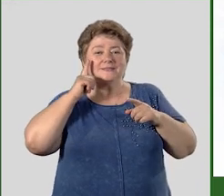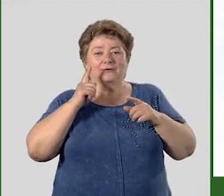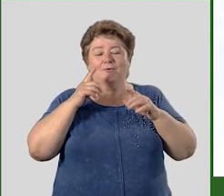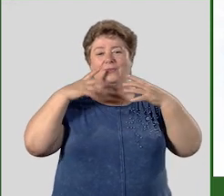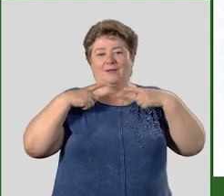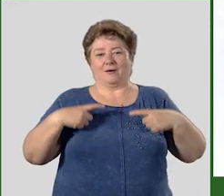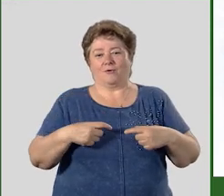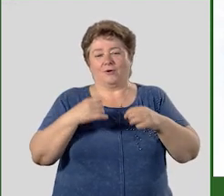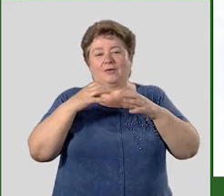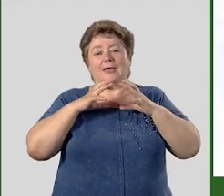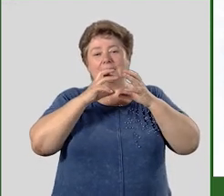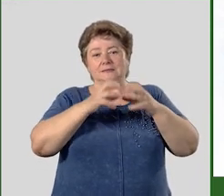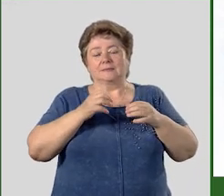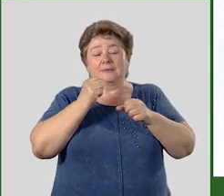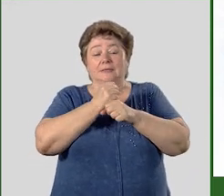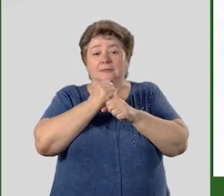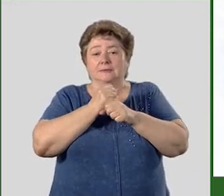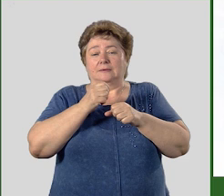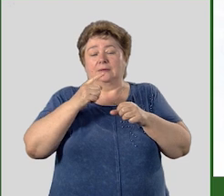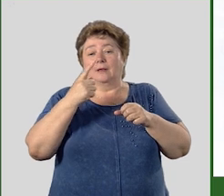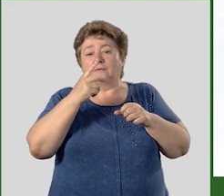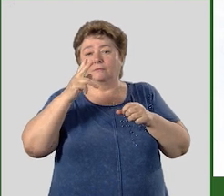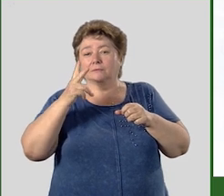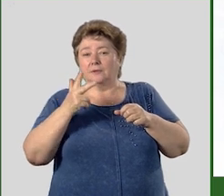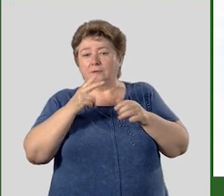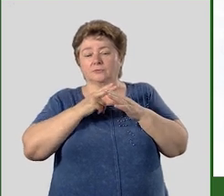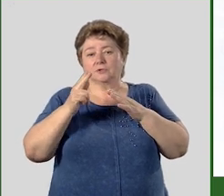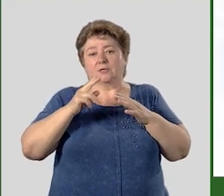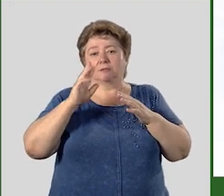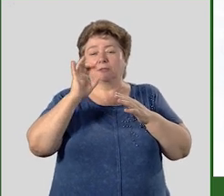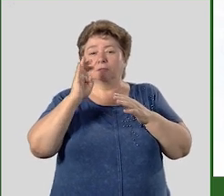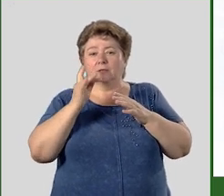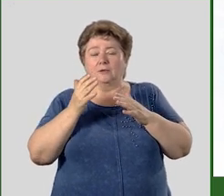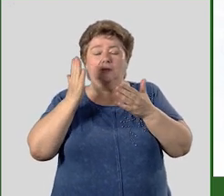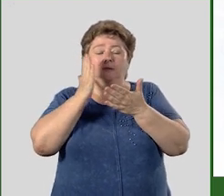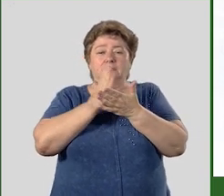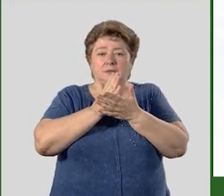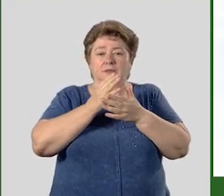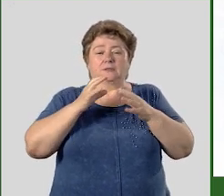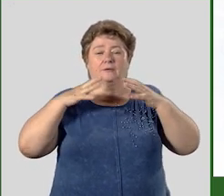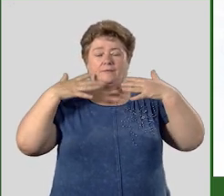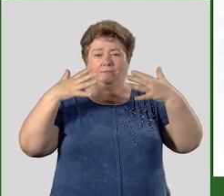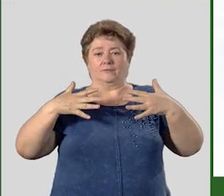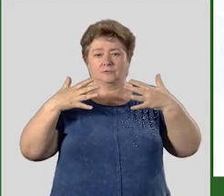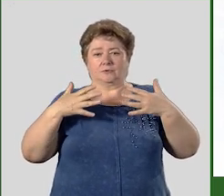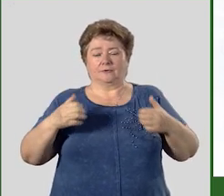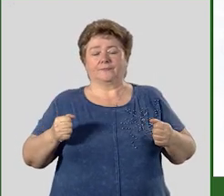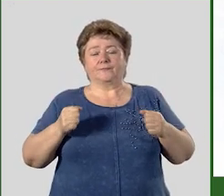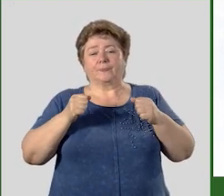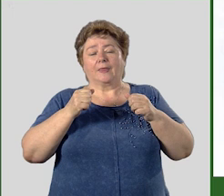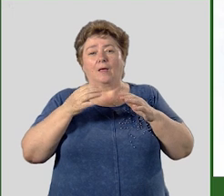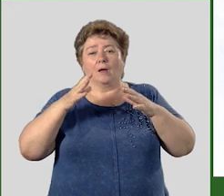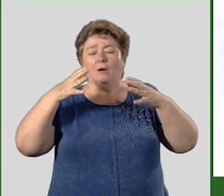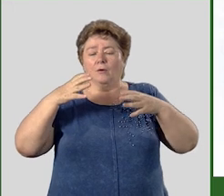зеленые легкие земли вырабатывают около треть кислорода, содержащегося в атмосфере.